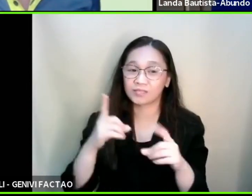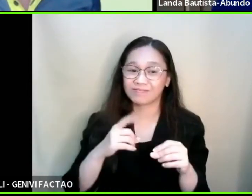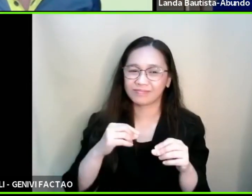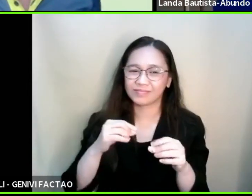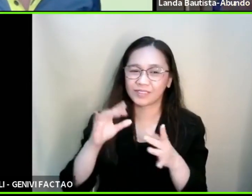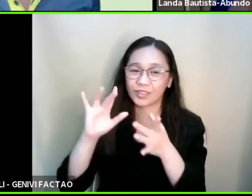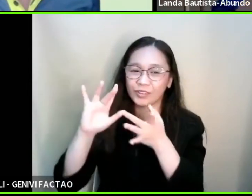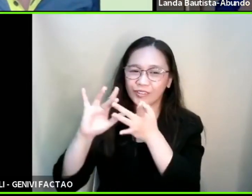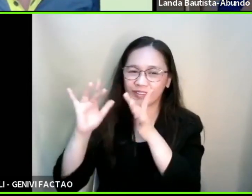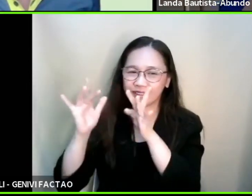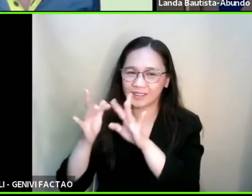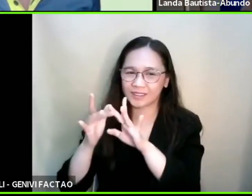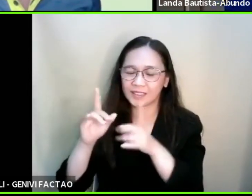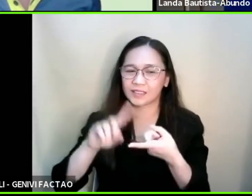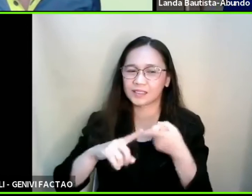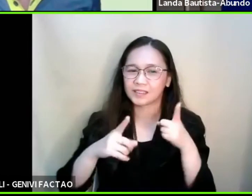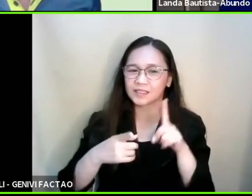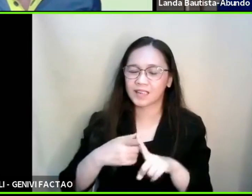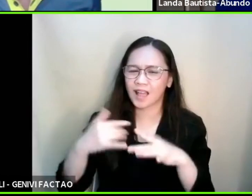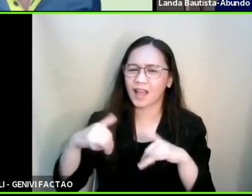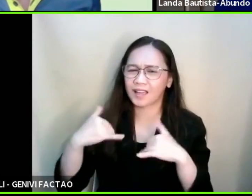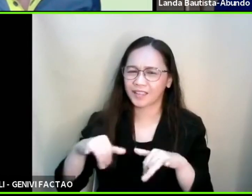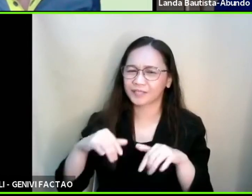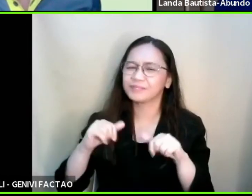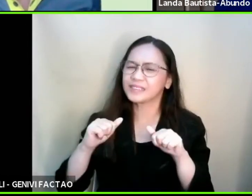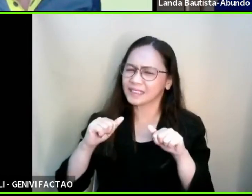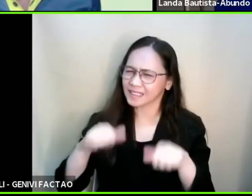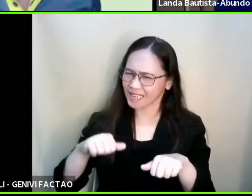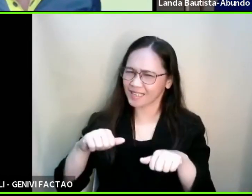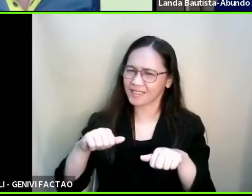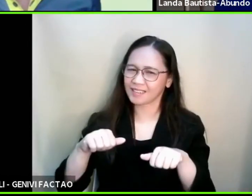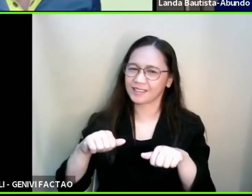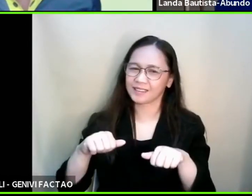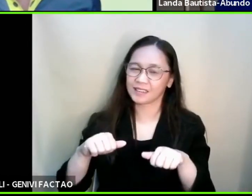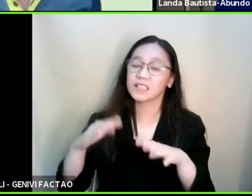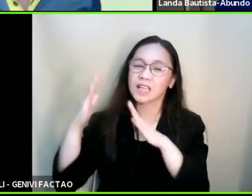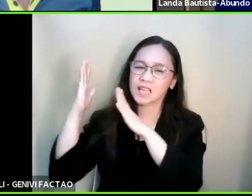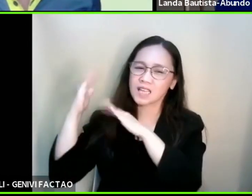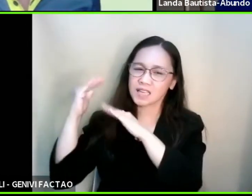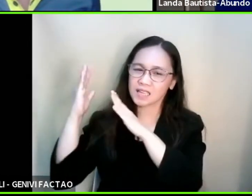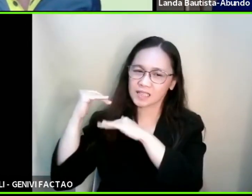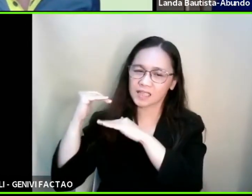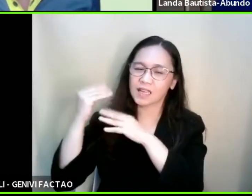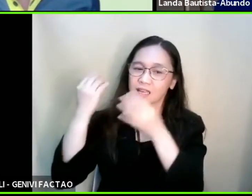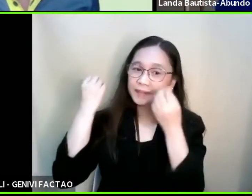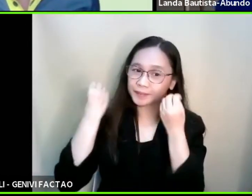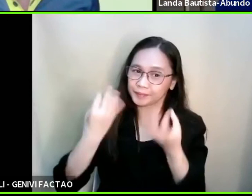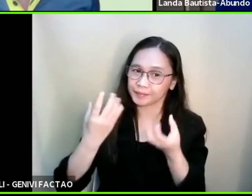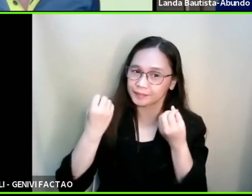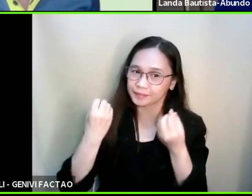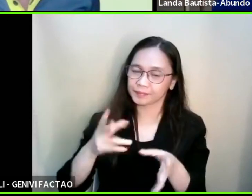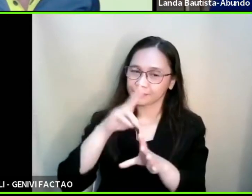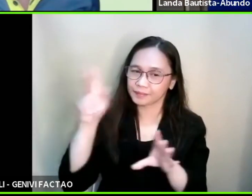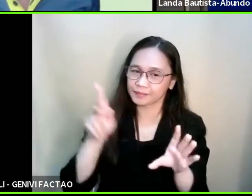ng ating Friendship Games. Kayang-kaya, no, and we are expecting, no, a lot of participants,